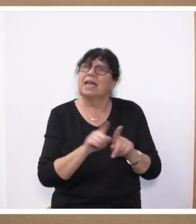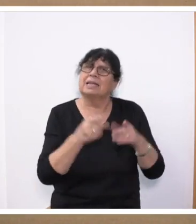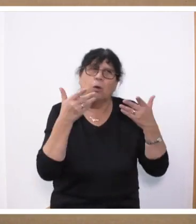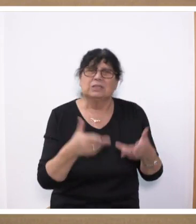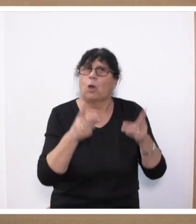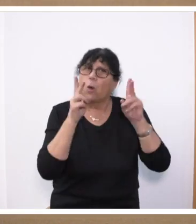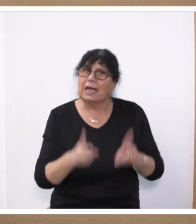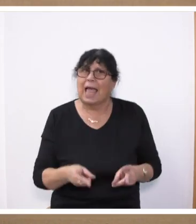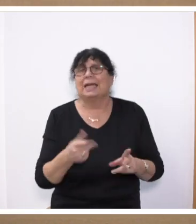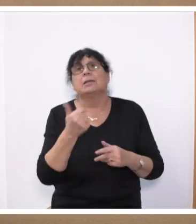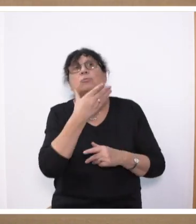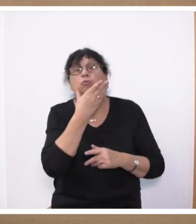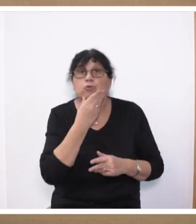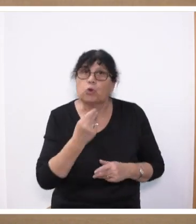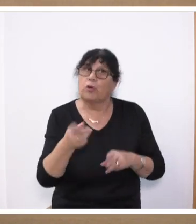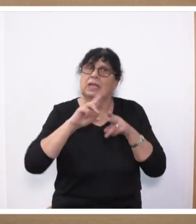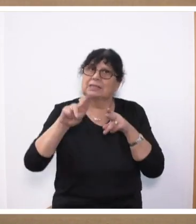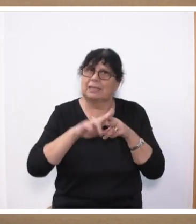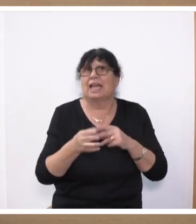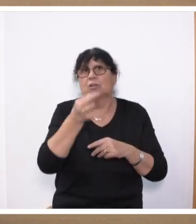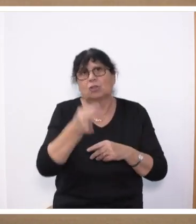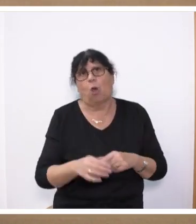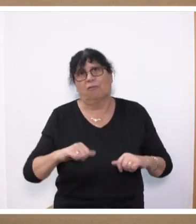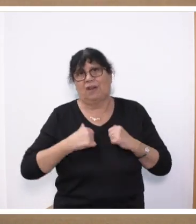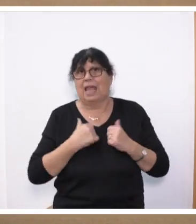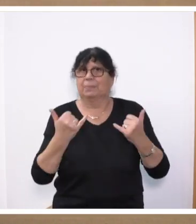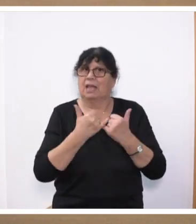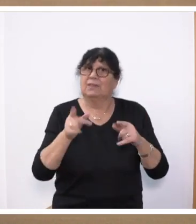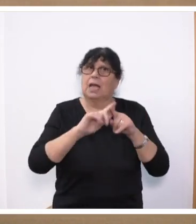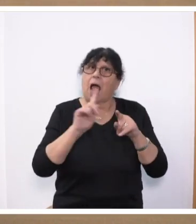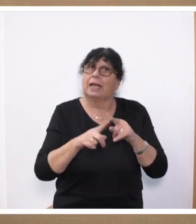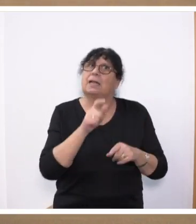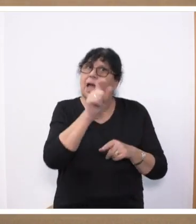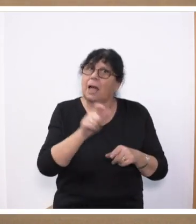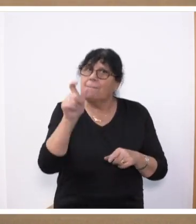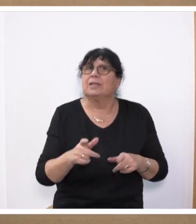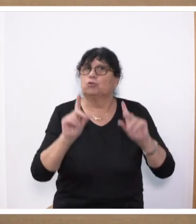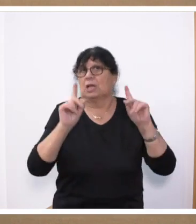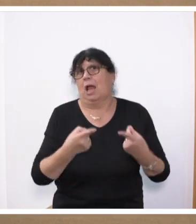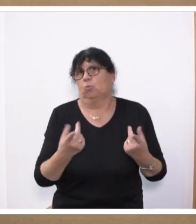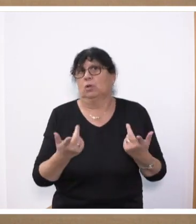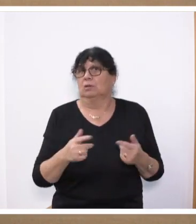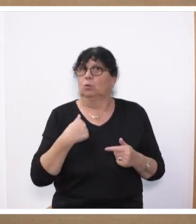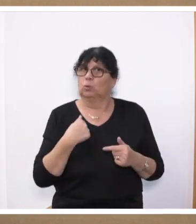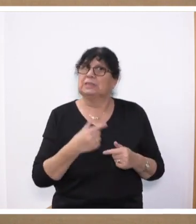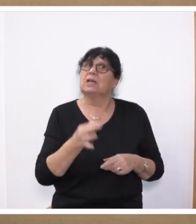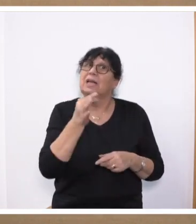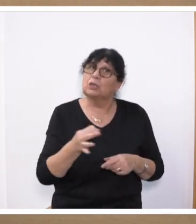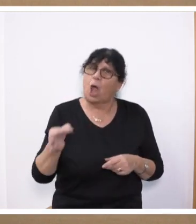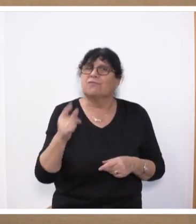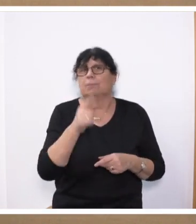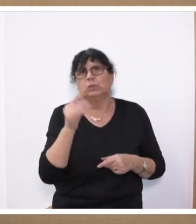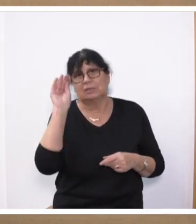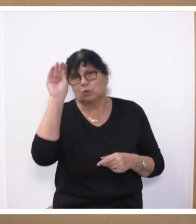Anrecht, in schönen, sanierten Dörfern zu leben, wie das andere Menschen in der Republik dürfen. Unsere Dörfer müssen auch in